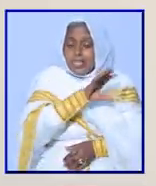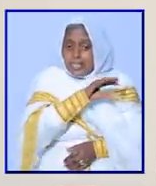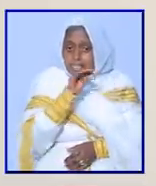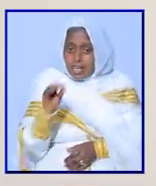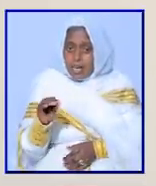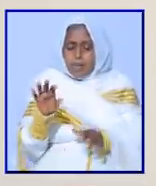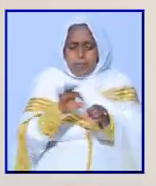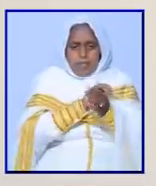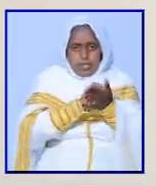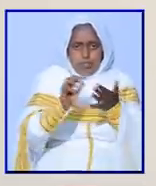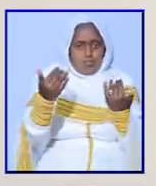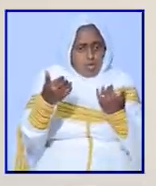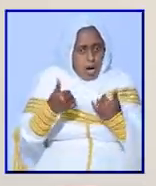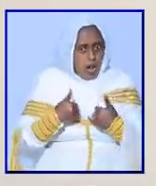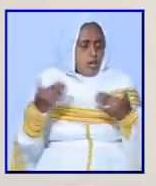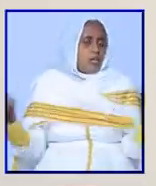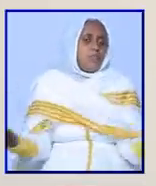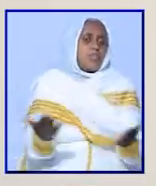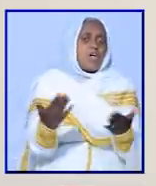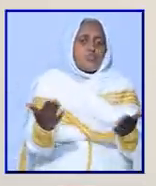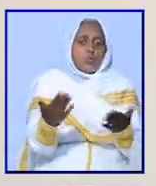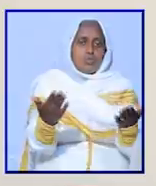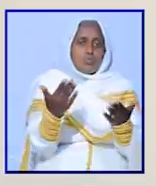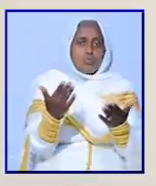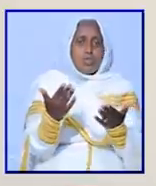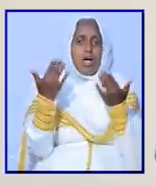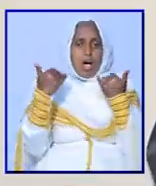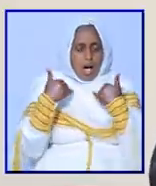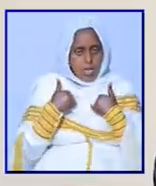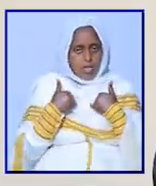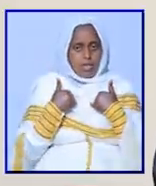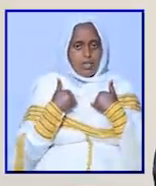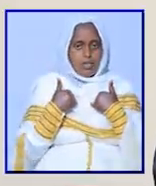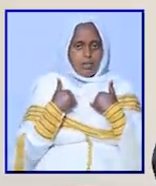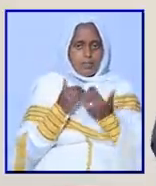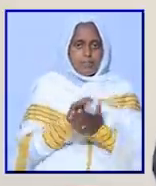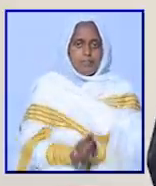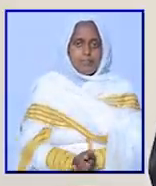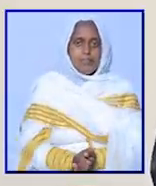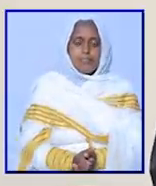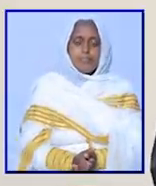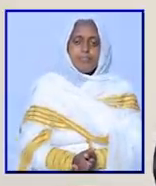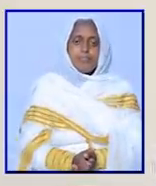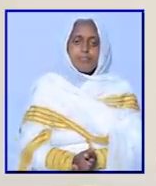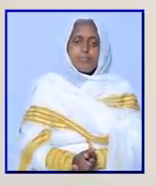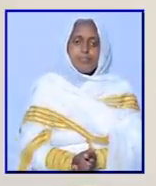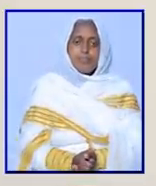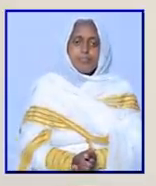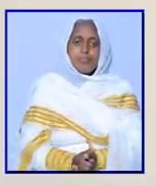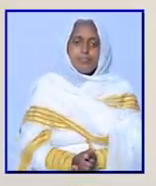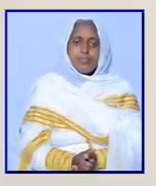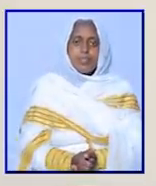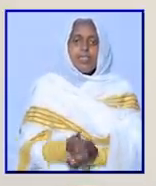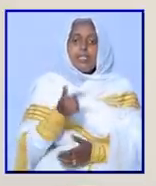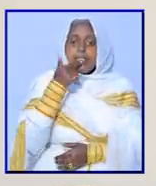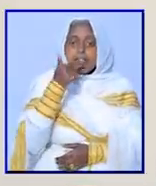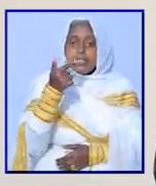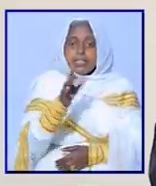እኮ። ና መንፈስ ቅዱስ አላይዟችሁ አለ